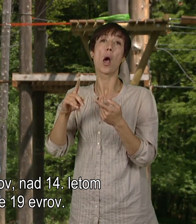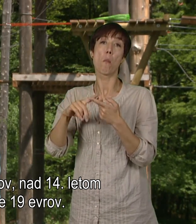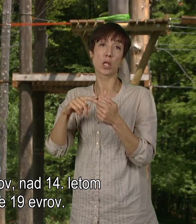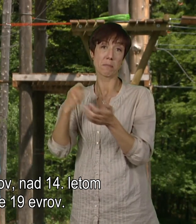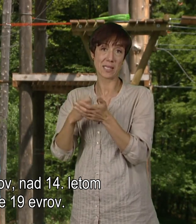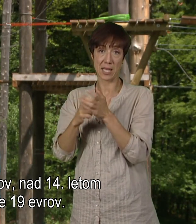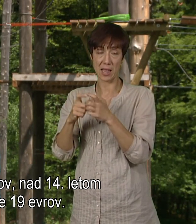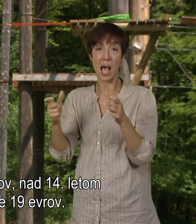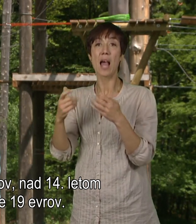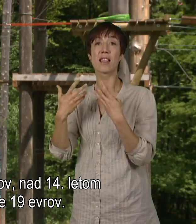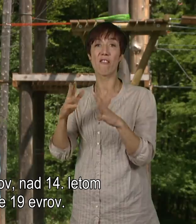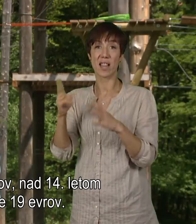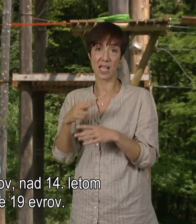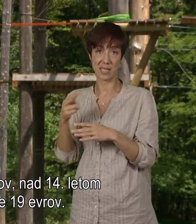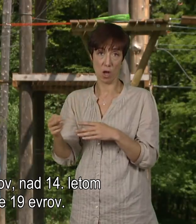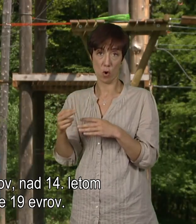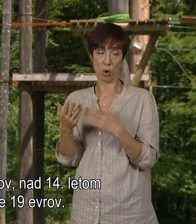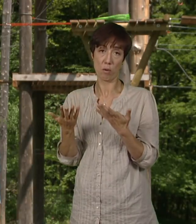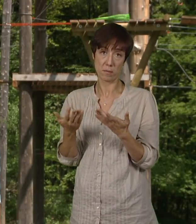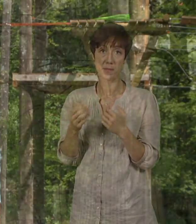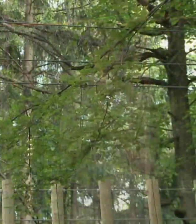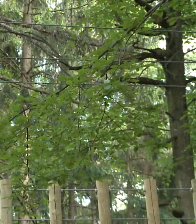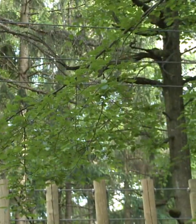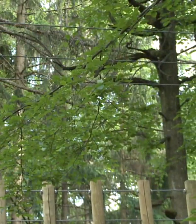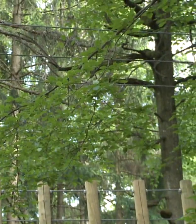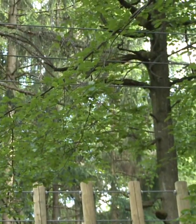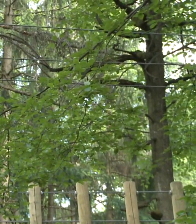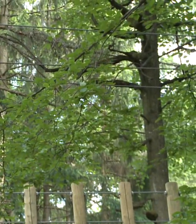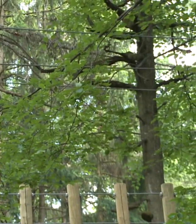je cena karte 19 evrov.